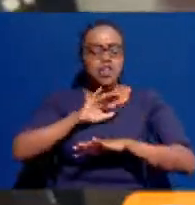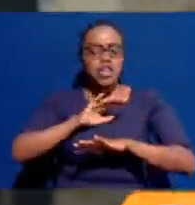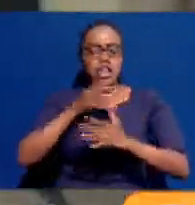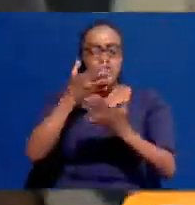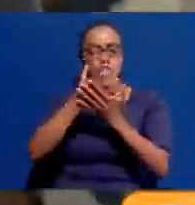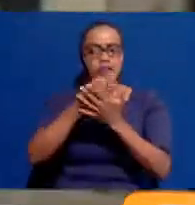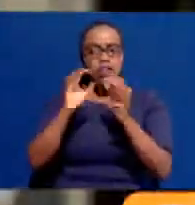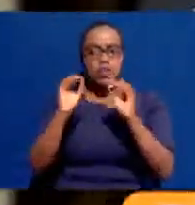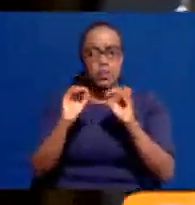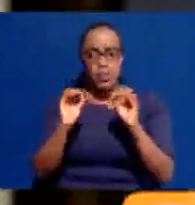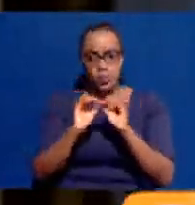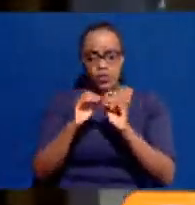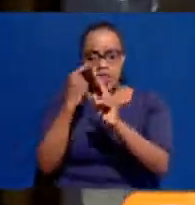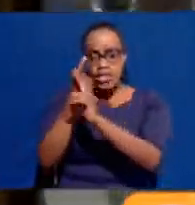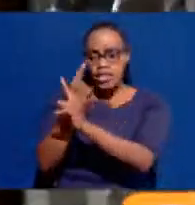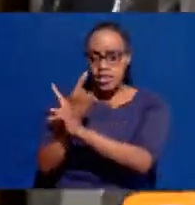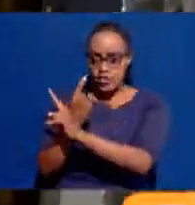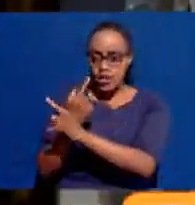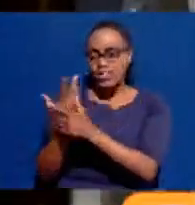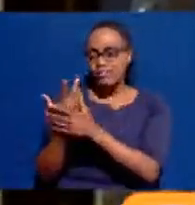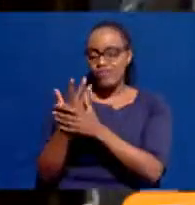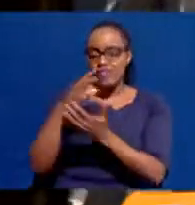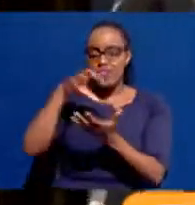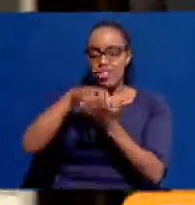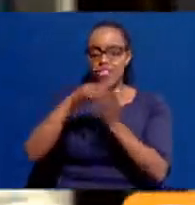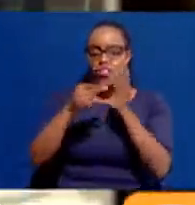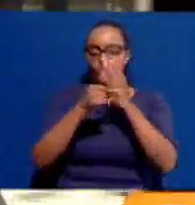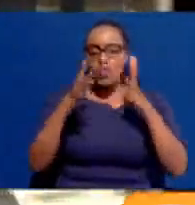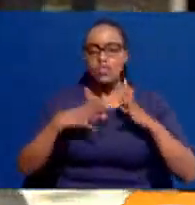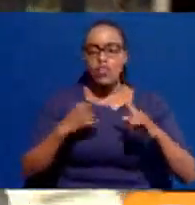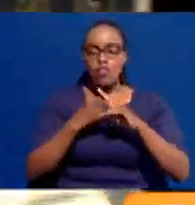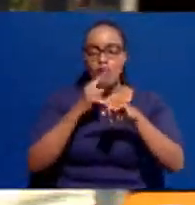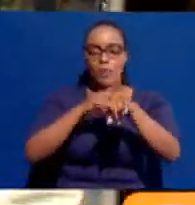wa kutosha kwenye msururu wa kesi za watu mashuhuri tangu serikali ya Kenya Kwanza ilipo